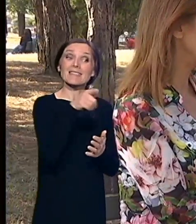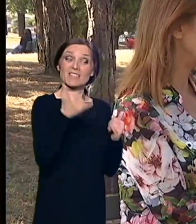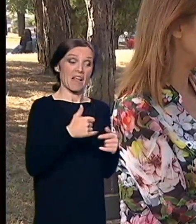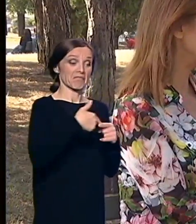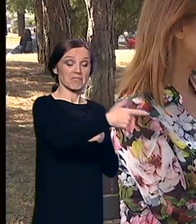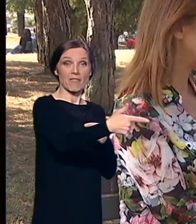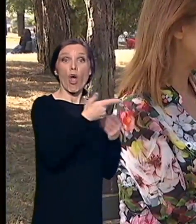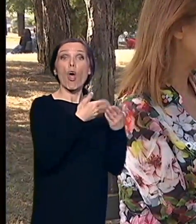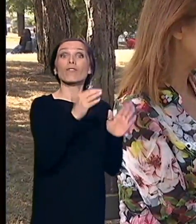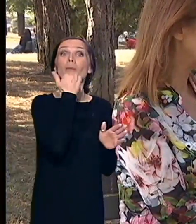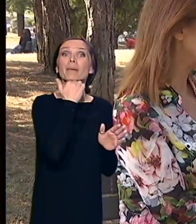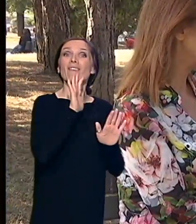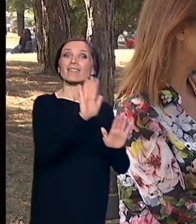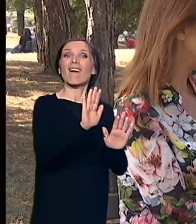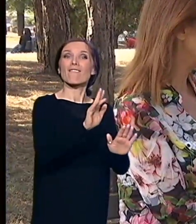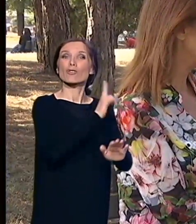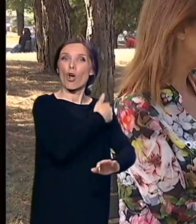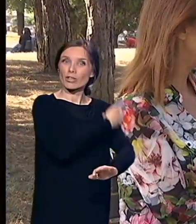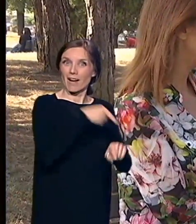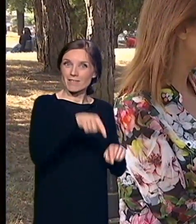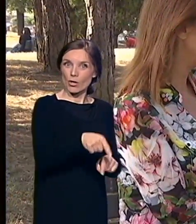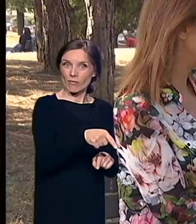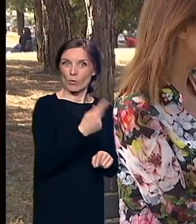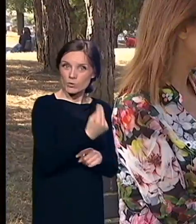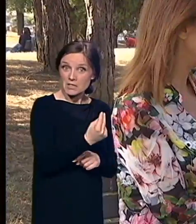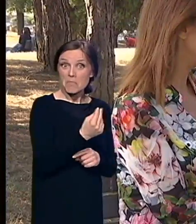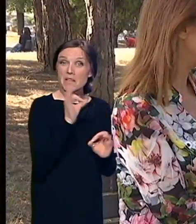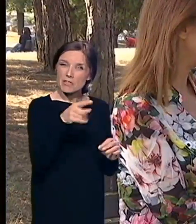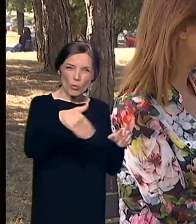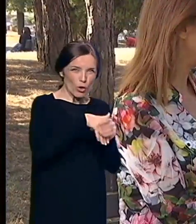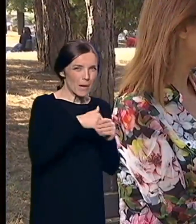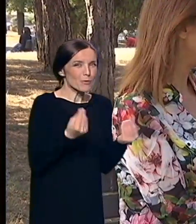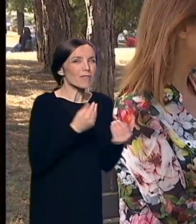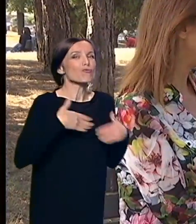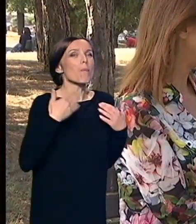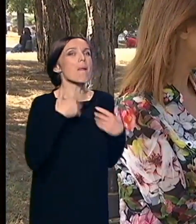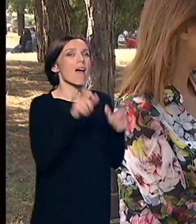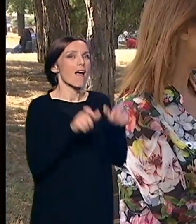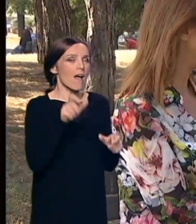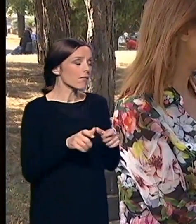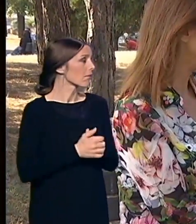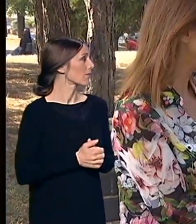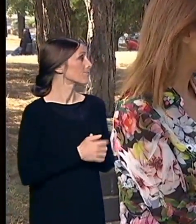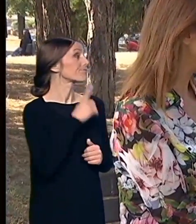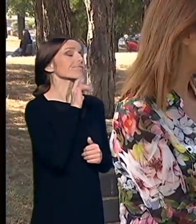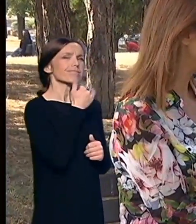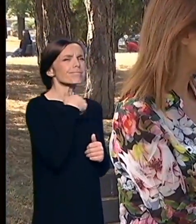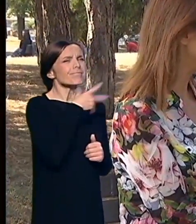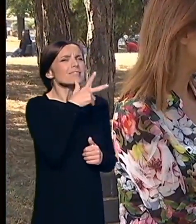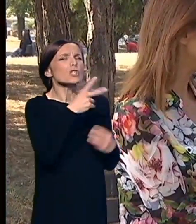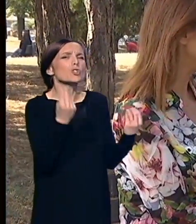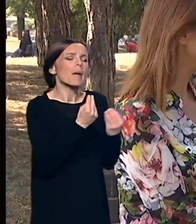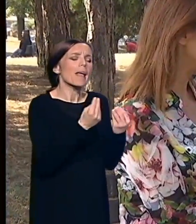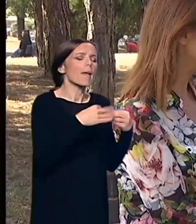za mlade ljude. Pa hoću, ja hoću da radim, da radim neke projekte i da baš imam neke ambicije da uključim